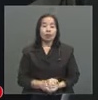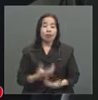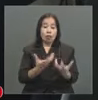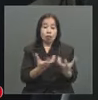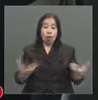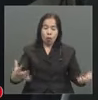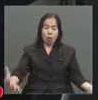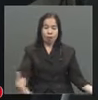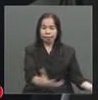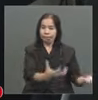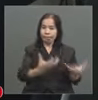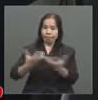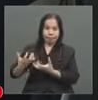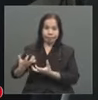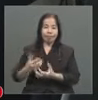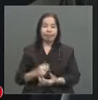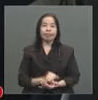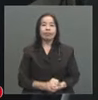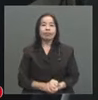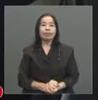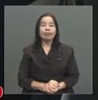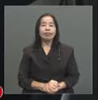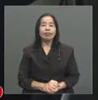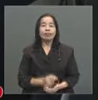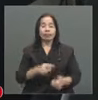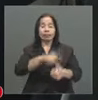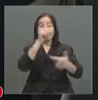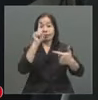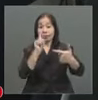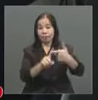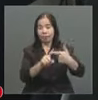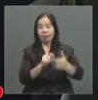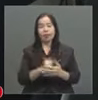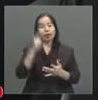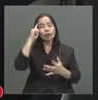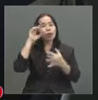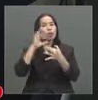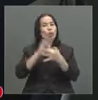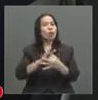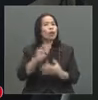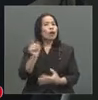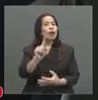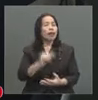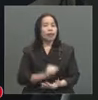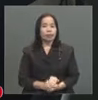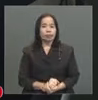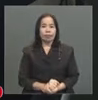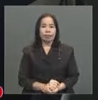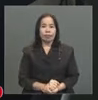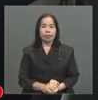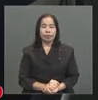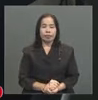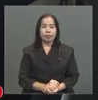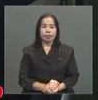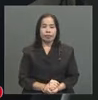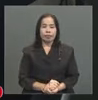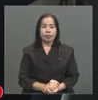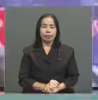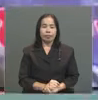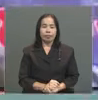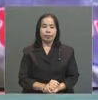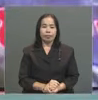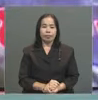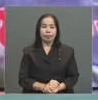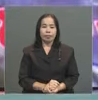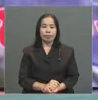างด้วยข้อต่อมาครับสิ่งหนึ่งที่เราเป็นห่วงกันก็คือเรื่องของกรณีของการไปกระ